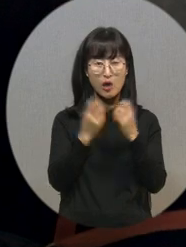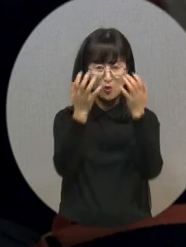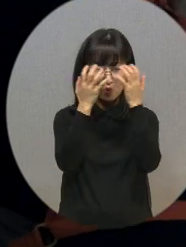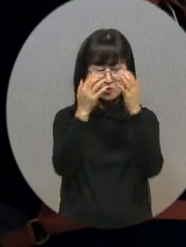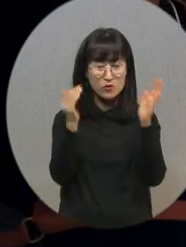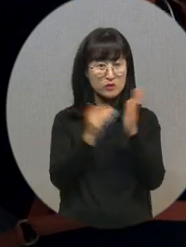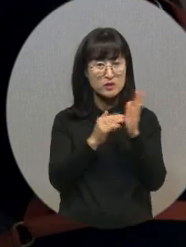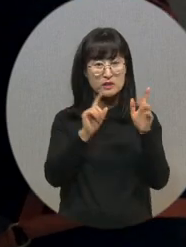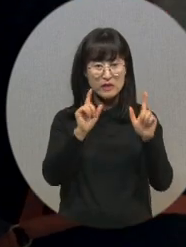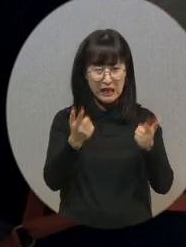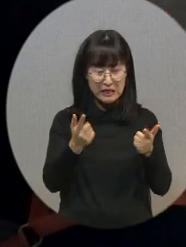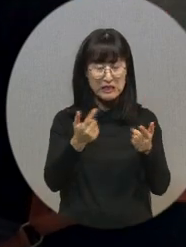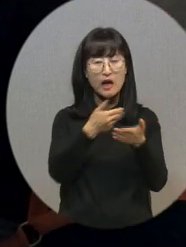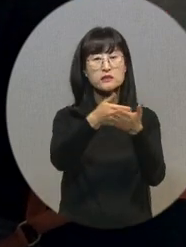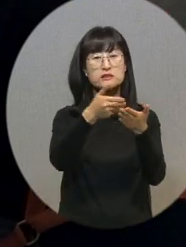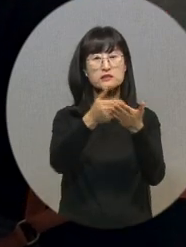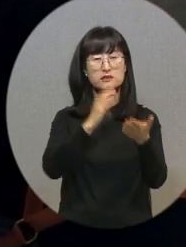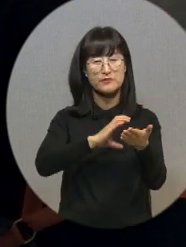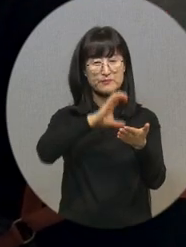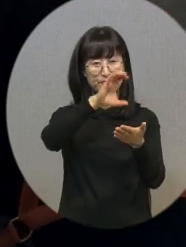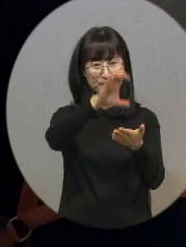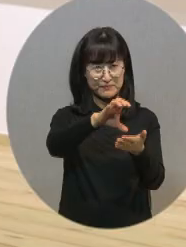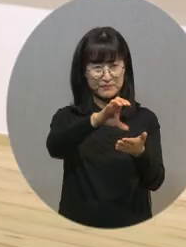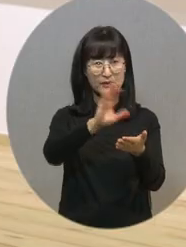성찰의 출발점이 되었습니다.